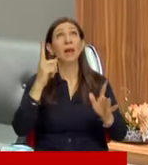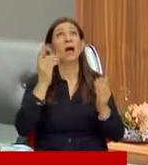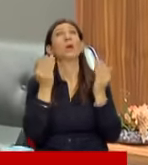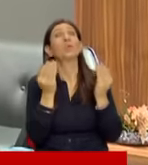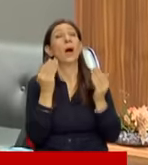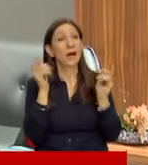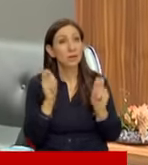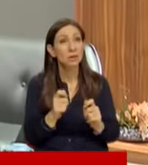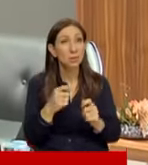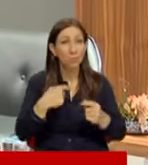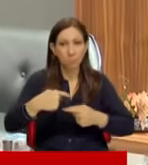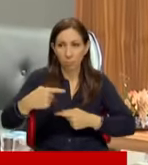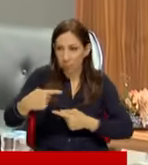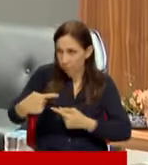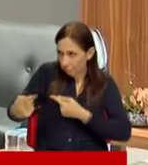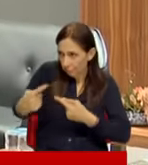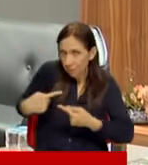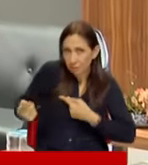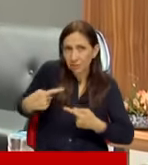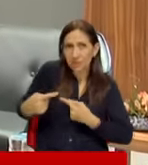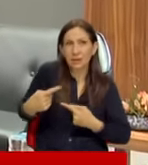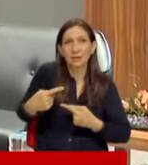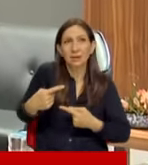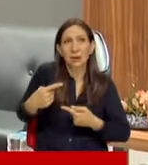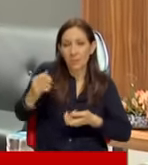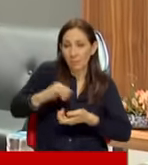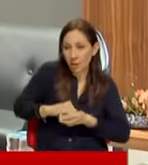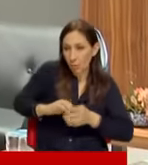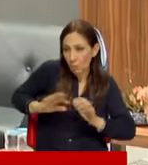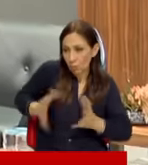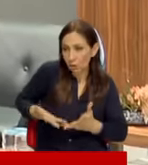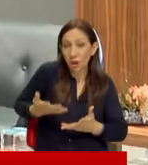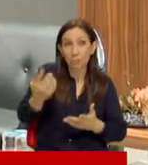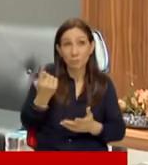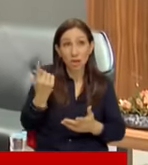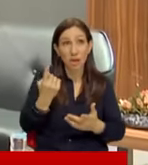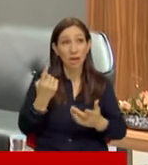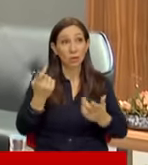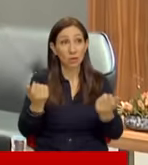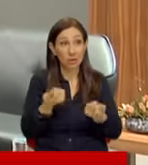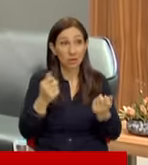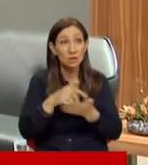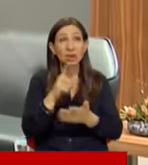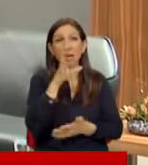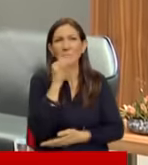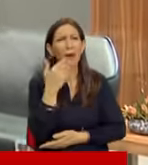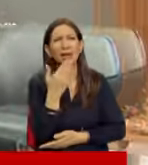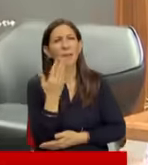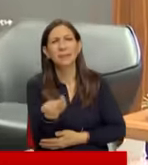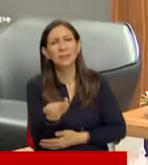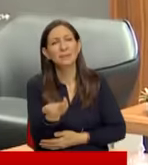Yaradan'a sığınırken, birbirimiz eğer birbirimizin birliğini, dirliğini bozacak şekilde tavır alırsak bunu kime